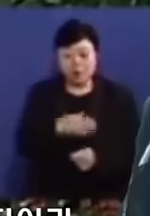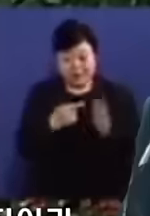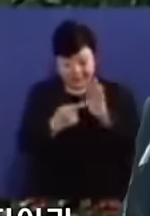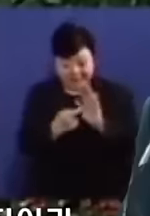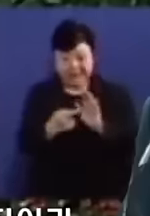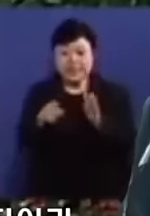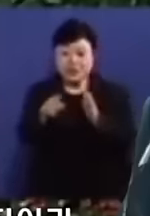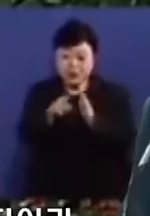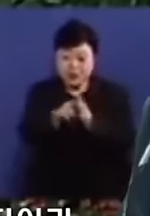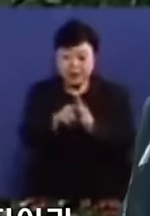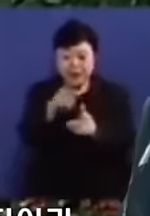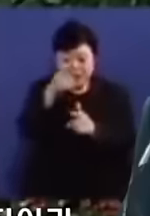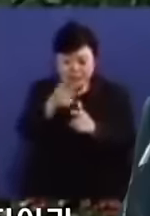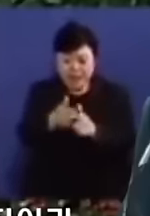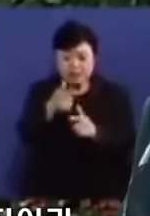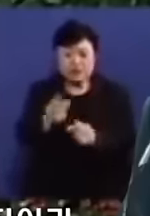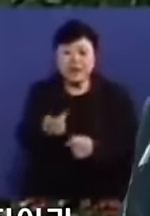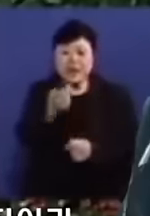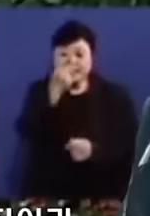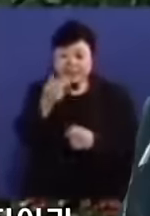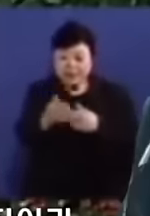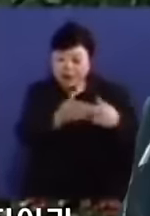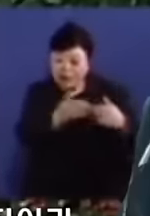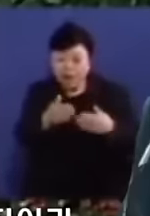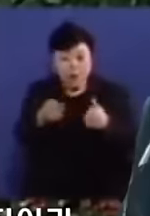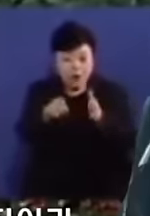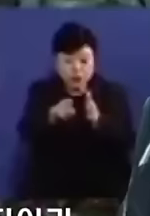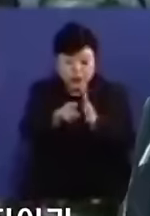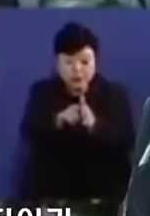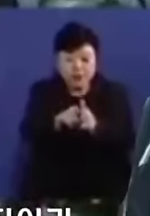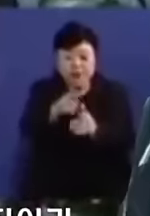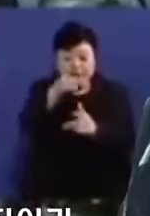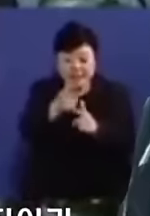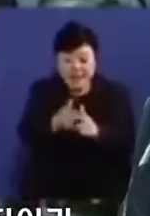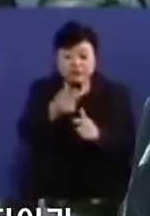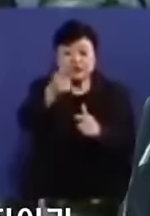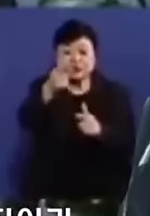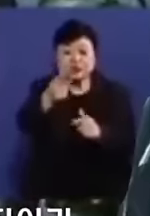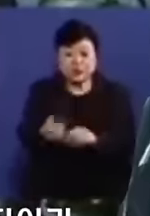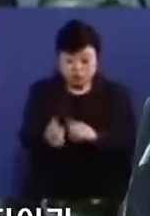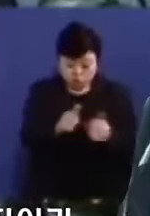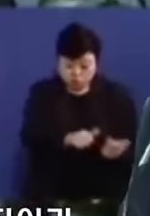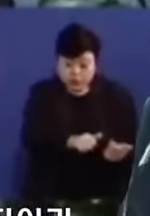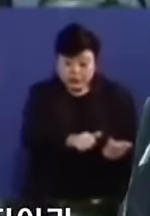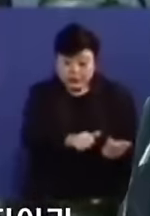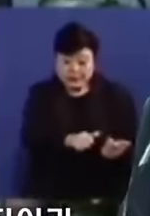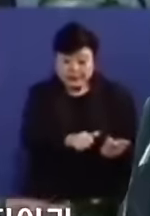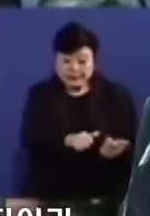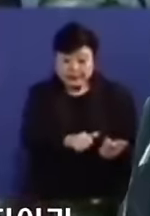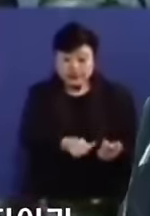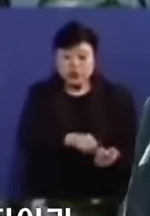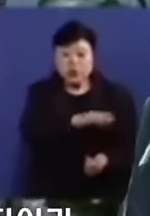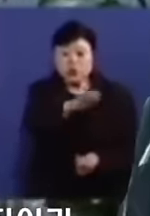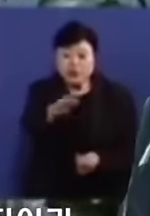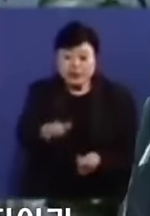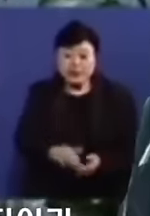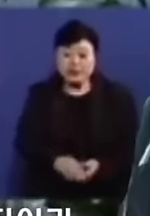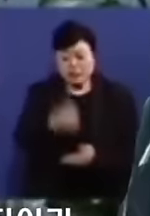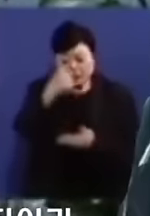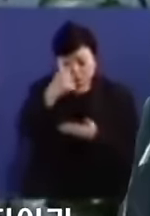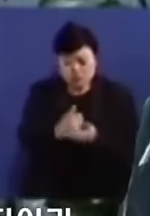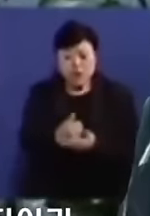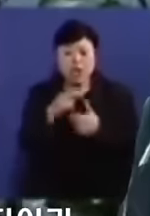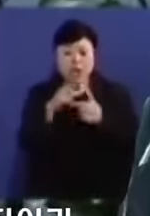하렵니라. 예수님의 생명을 체험하기 위해서는 예수님을 죽인 우리의